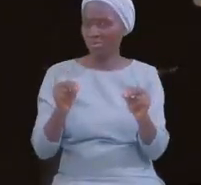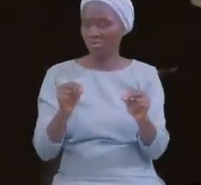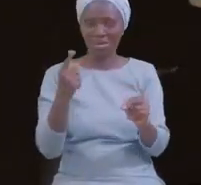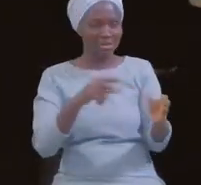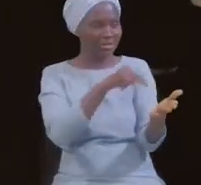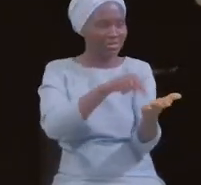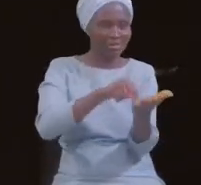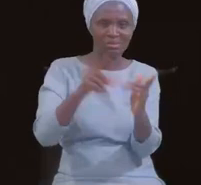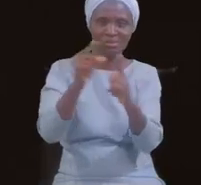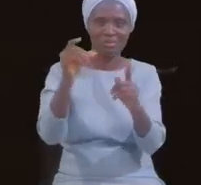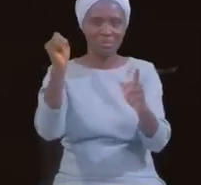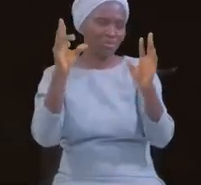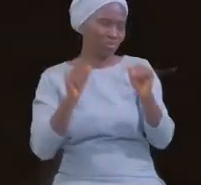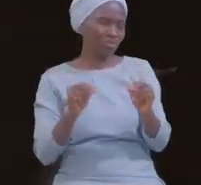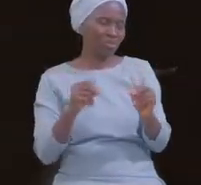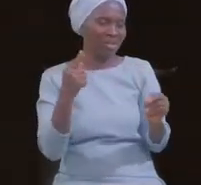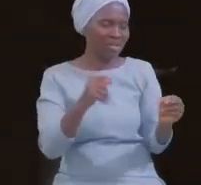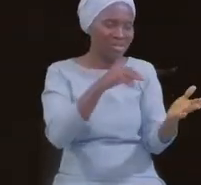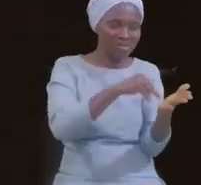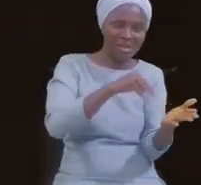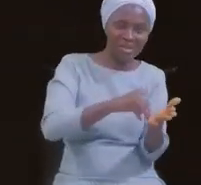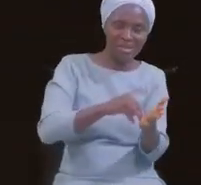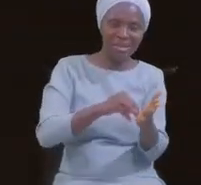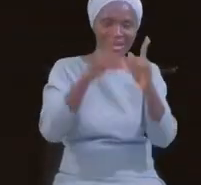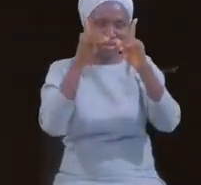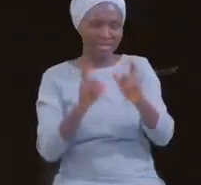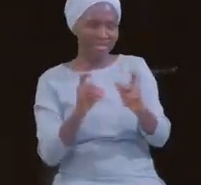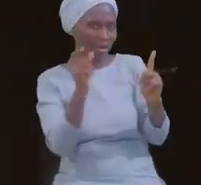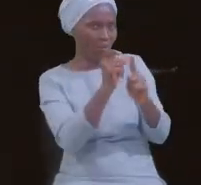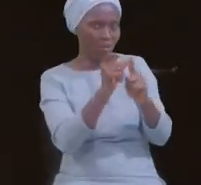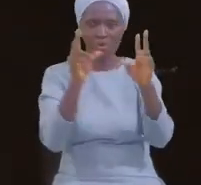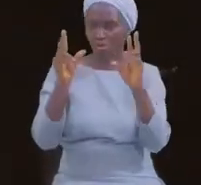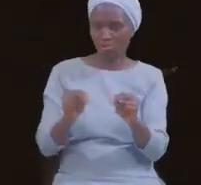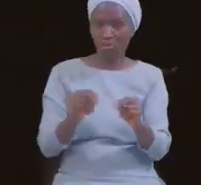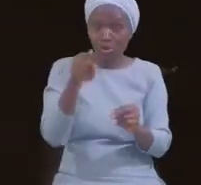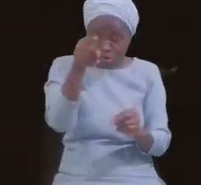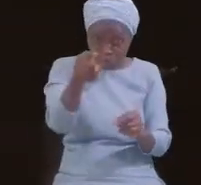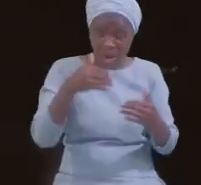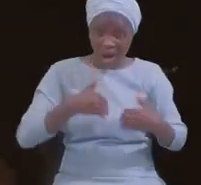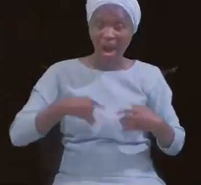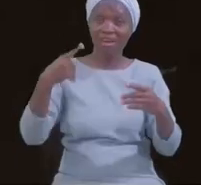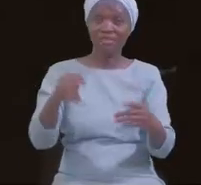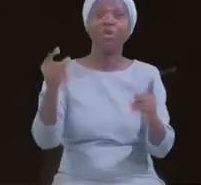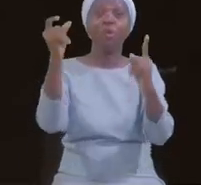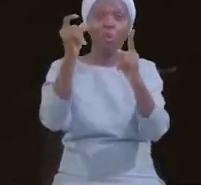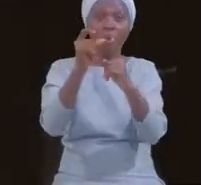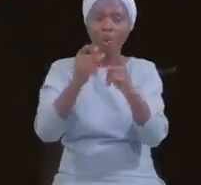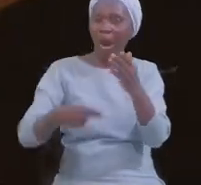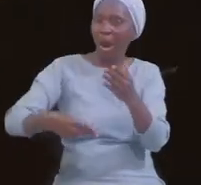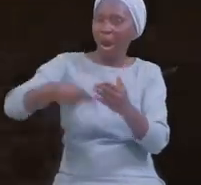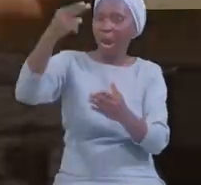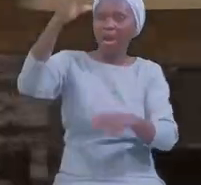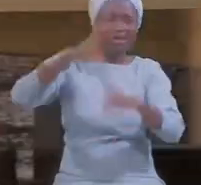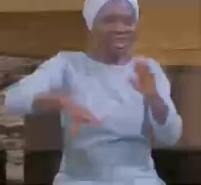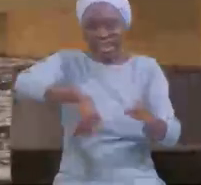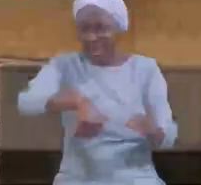de l'infirmier, pas les paroles de l'analyse médicale. Alors, vous avez la parole plus élevée